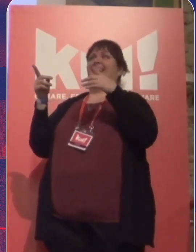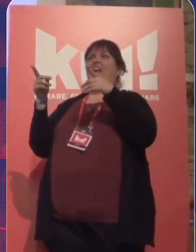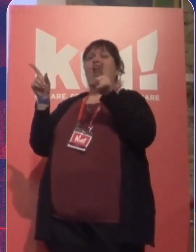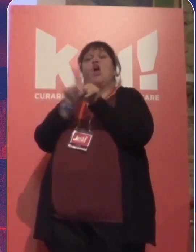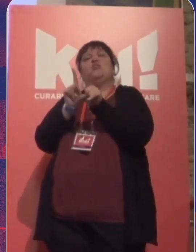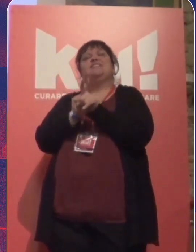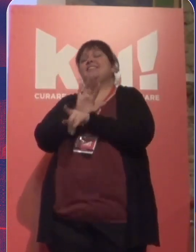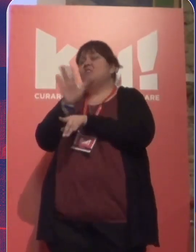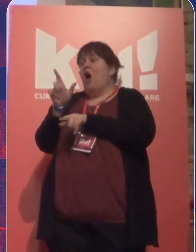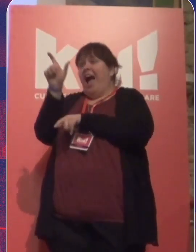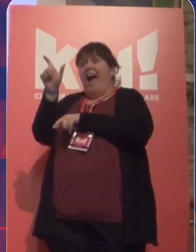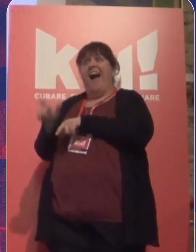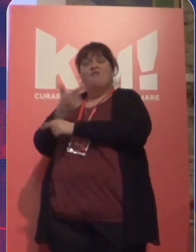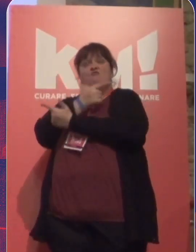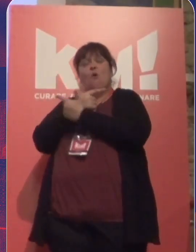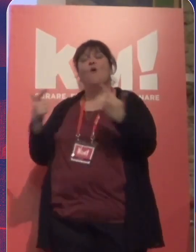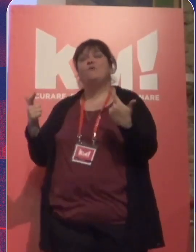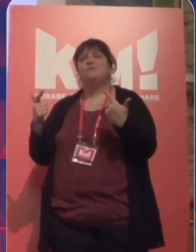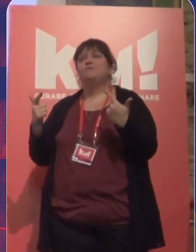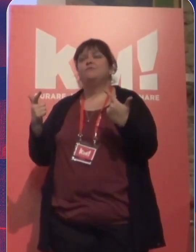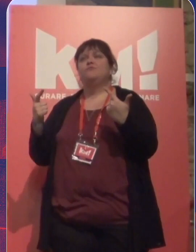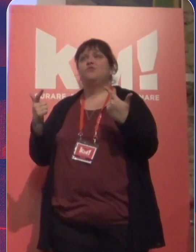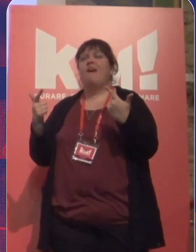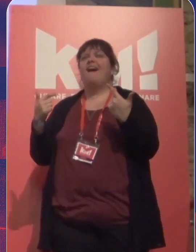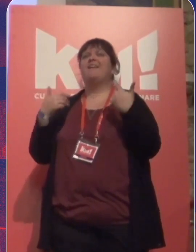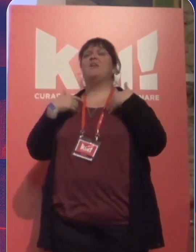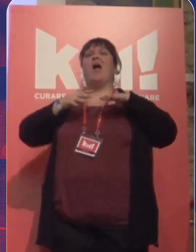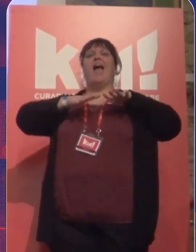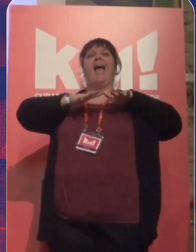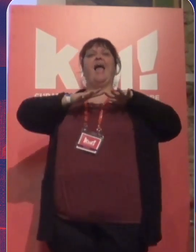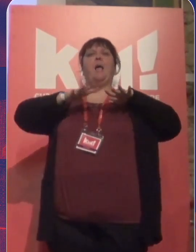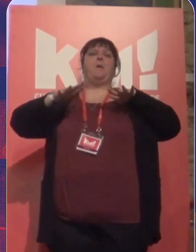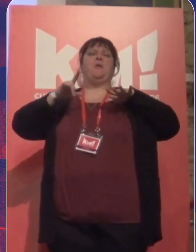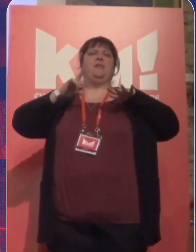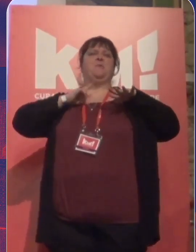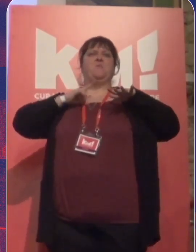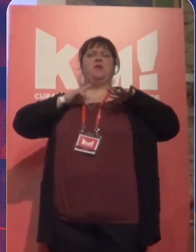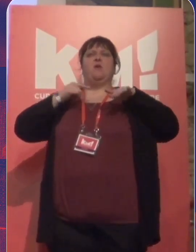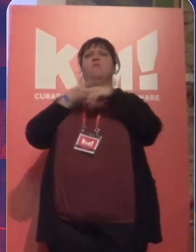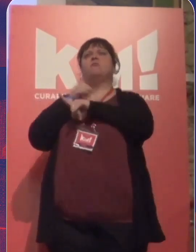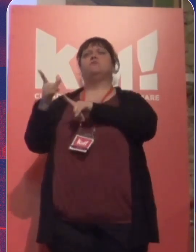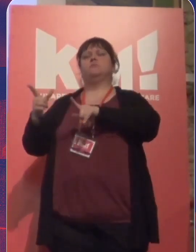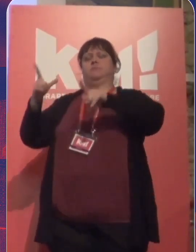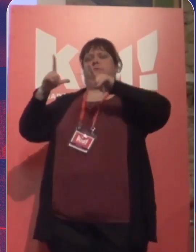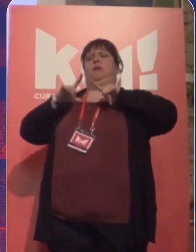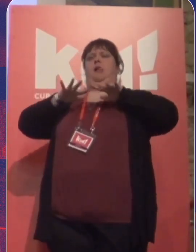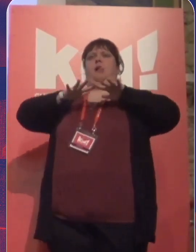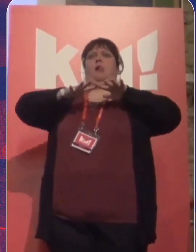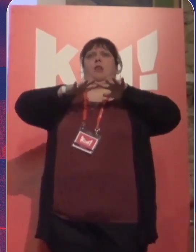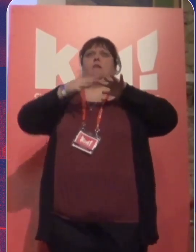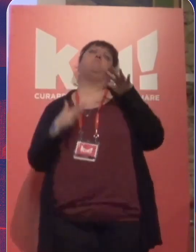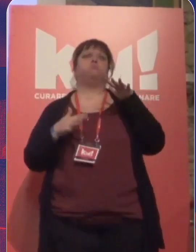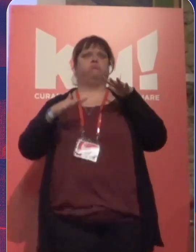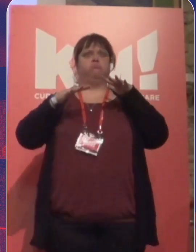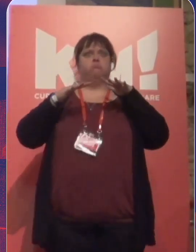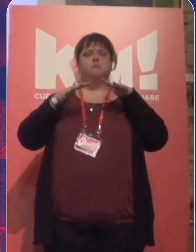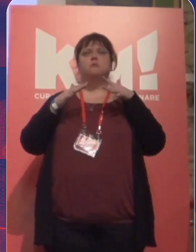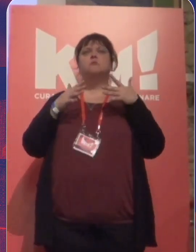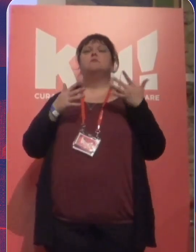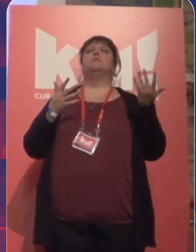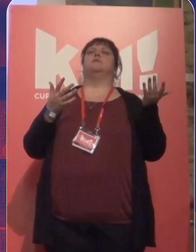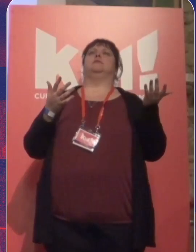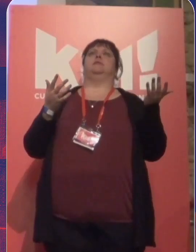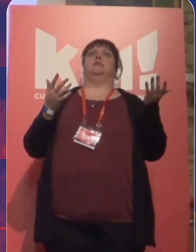dell'equilibrio omeostatico direbbe freud dell'apparato psichico ecco allora rispetto a questi due